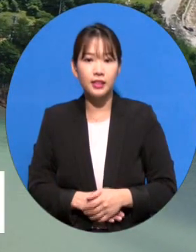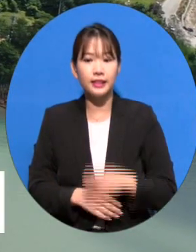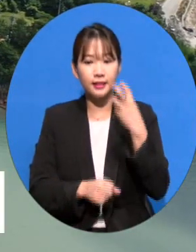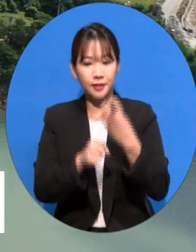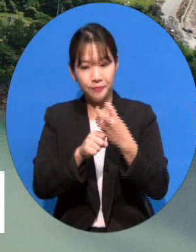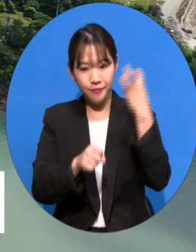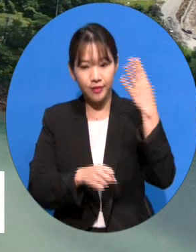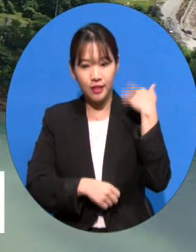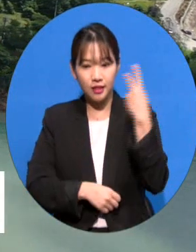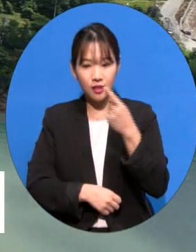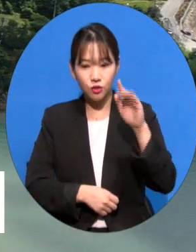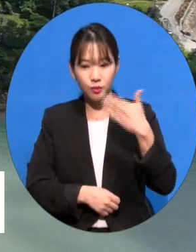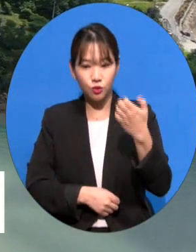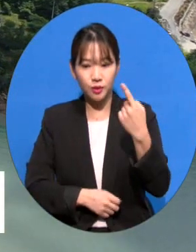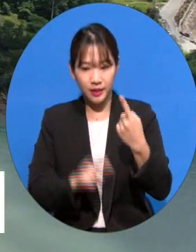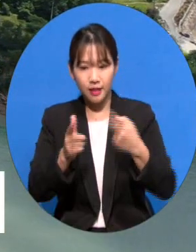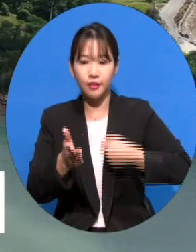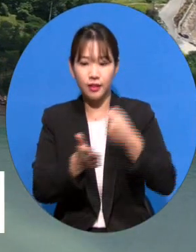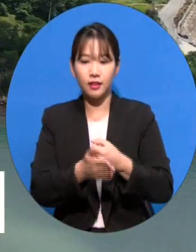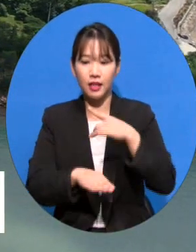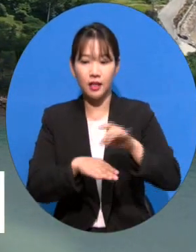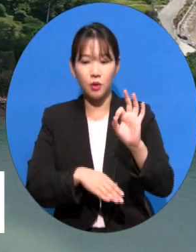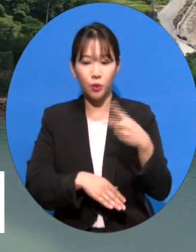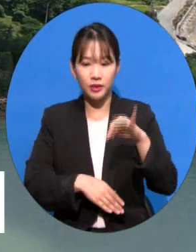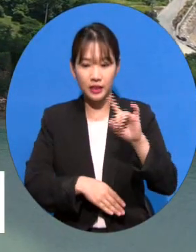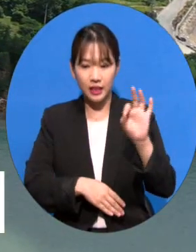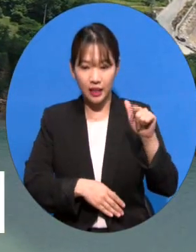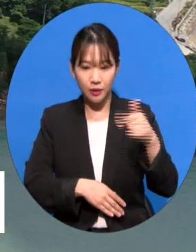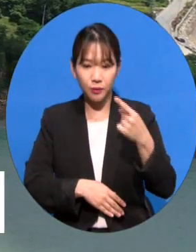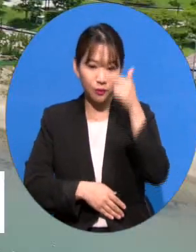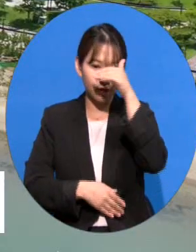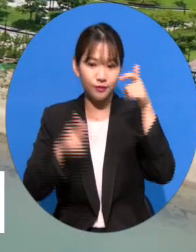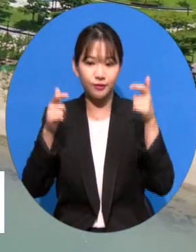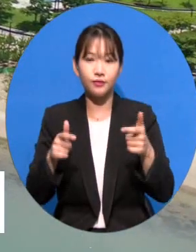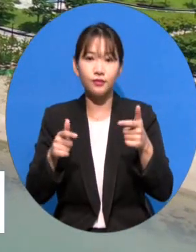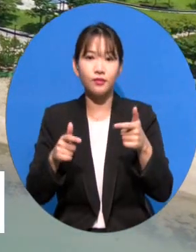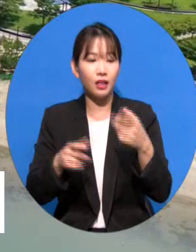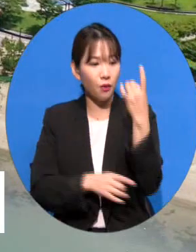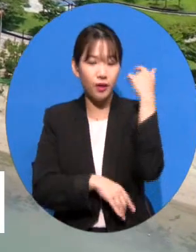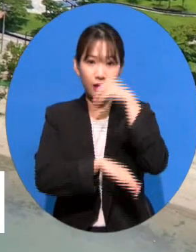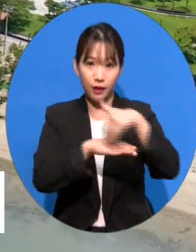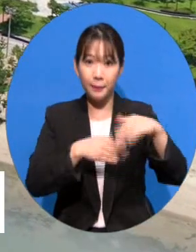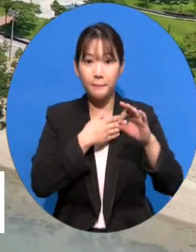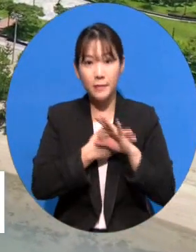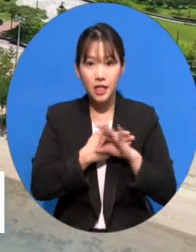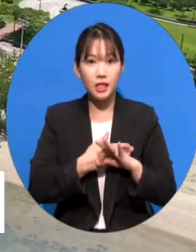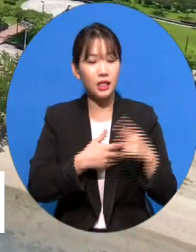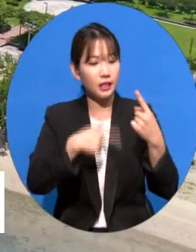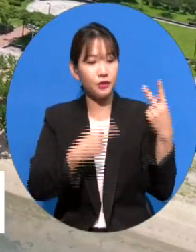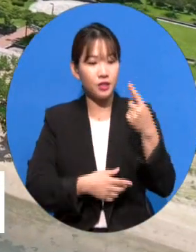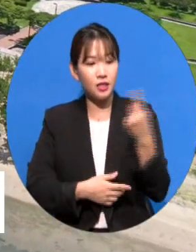30년 전인 지난 1991년 지정된 해남 오시아노 관광단지입니다. 당초 계획대로라면